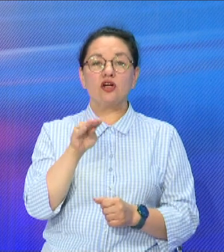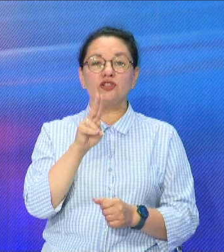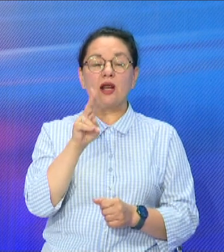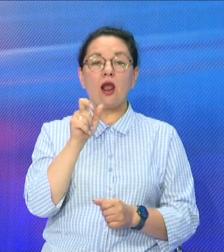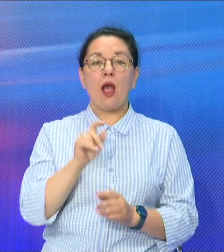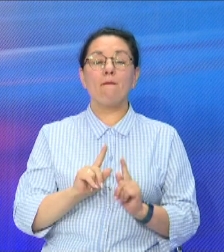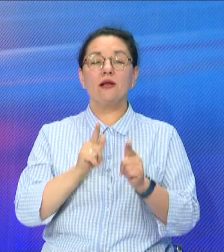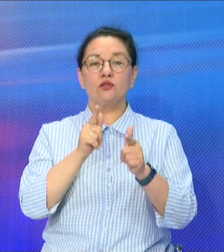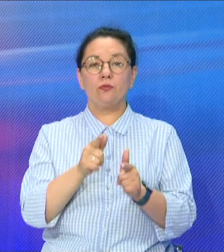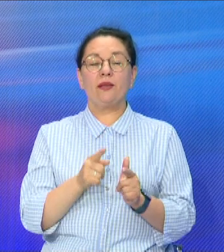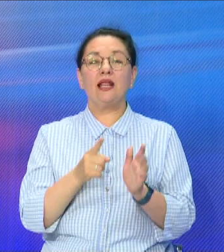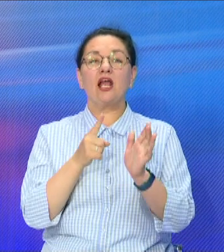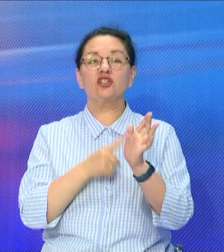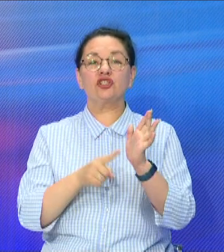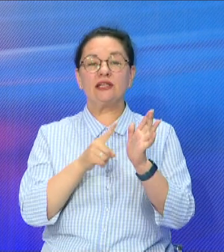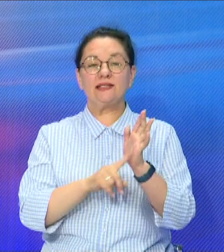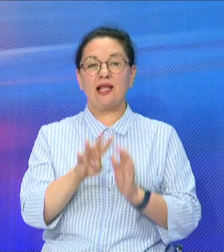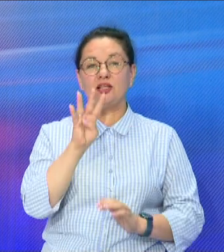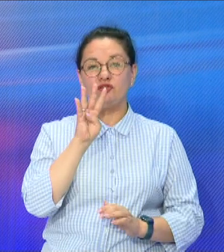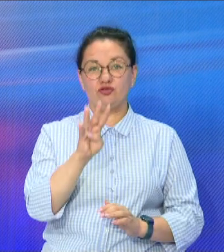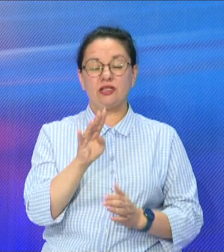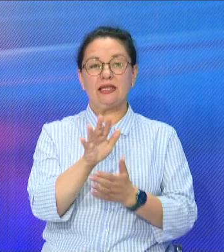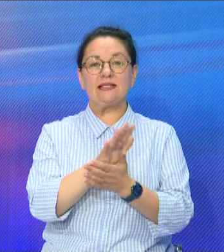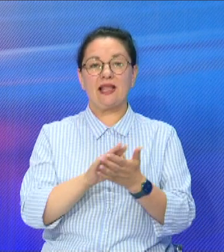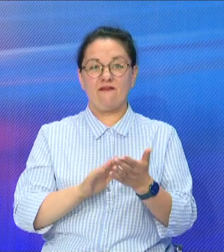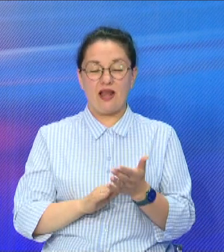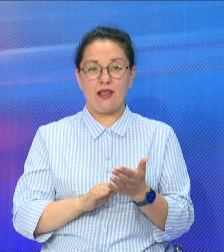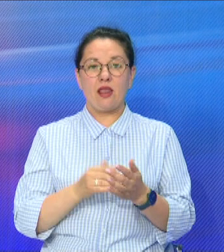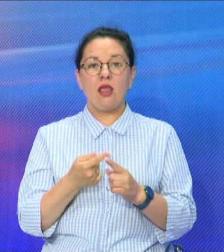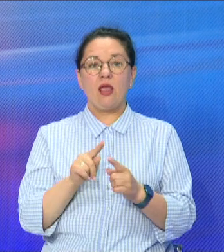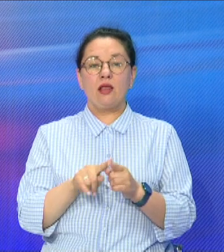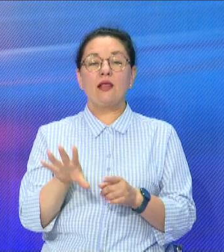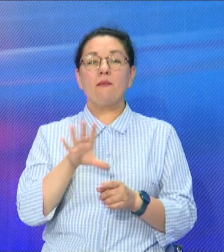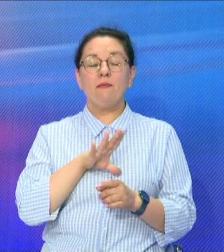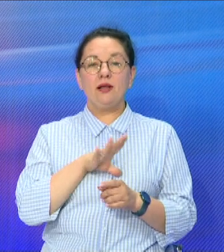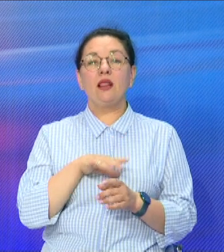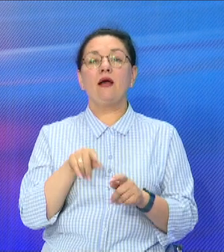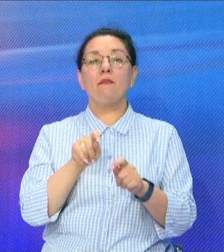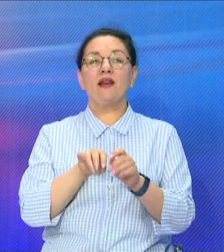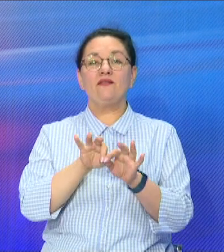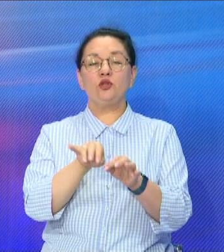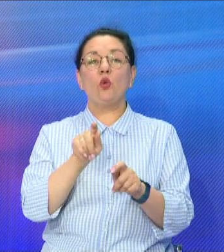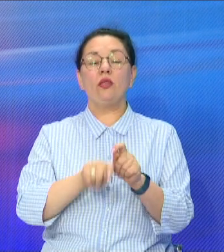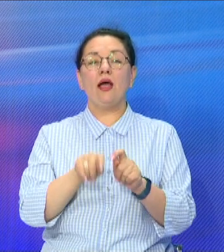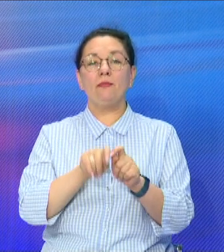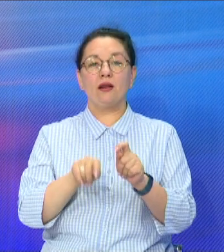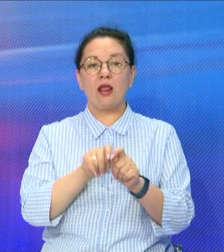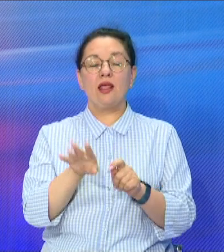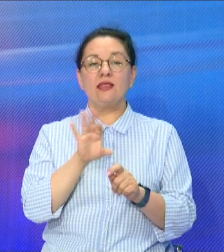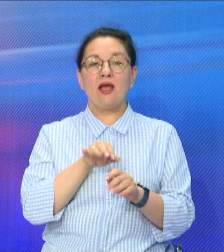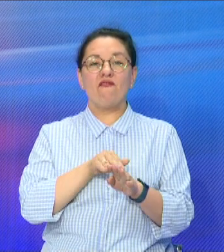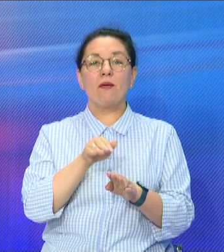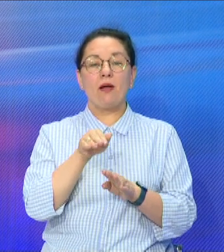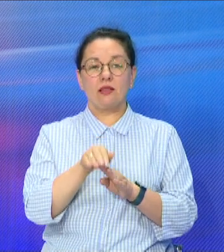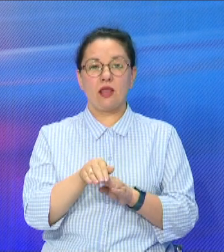64 скарги такие факты уже родивших были обучены подчас коллегий press вечное вы ником контрольных мероприятий за вы к на нем дар